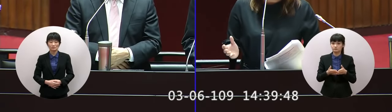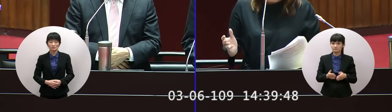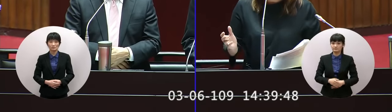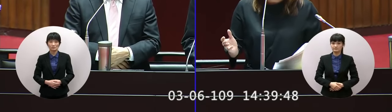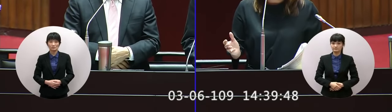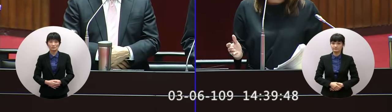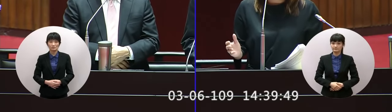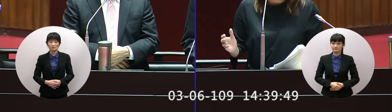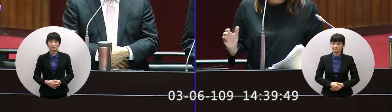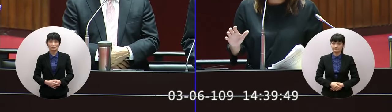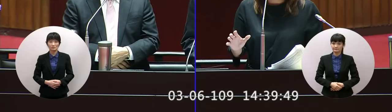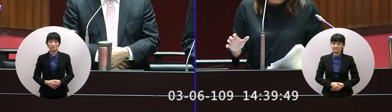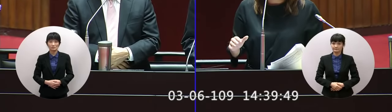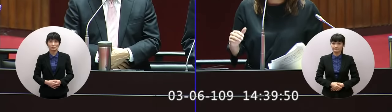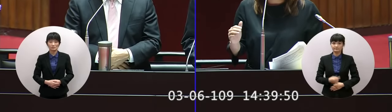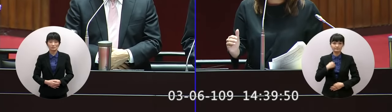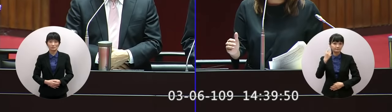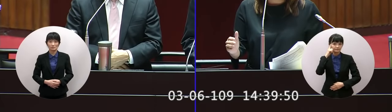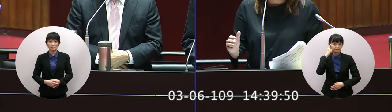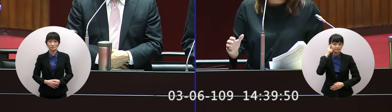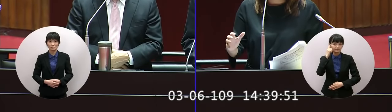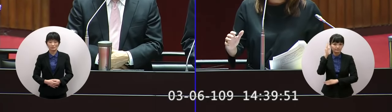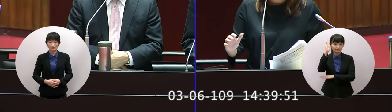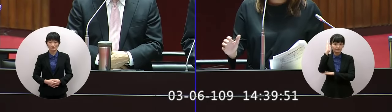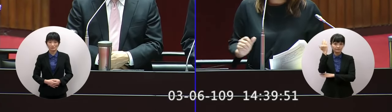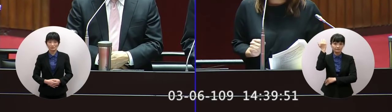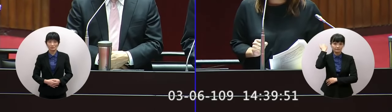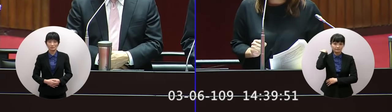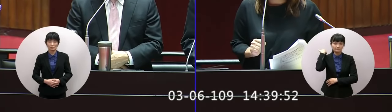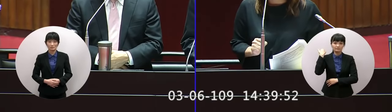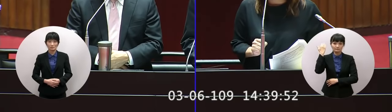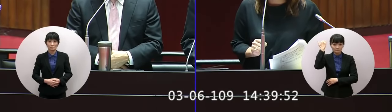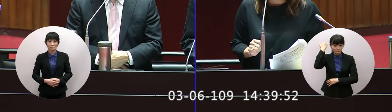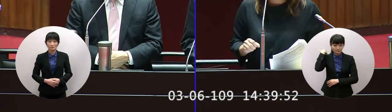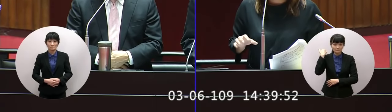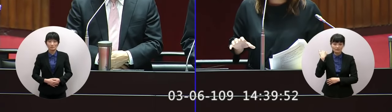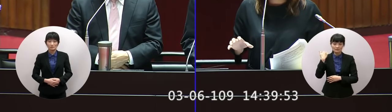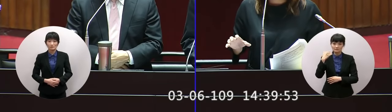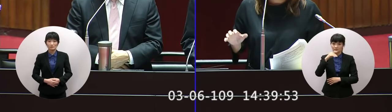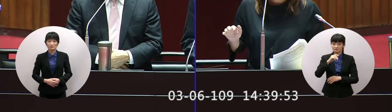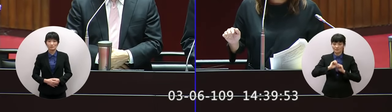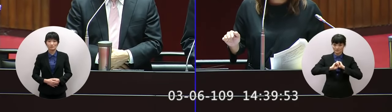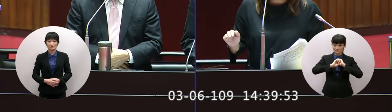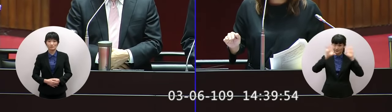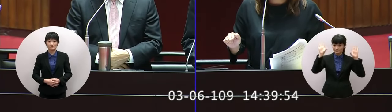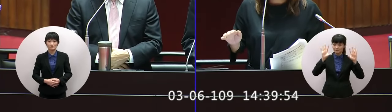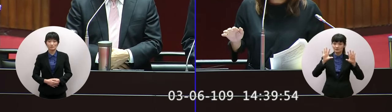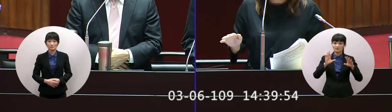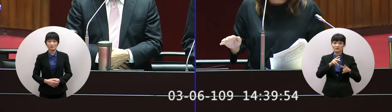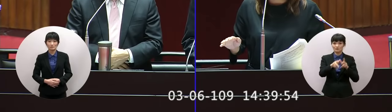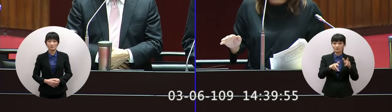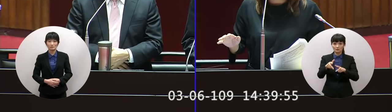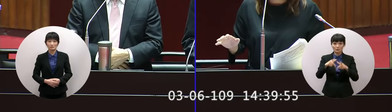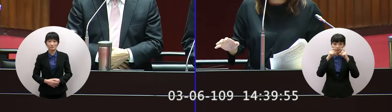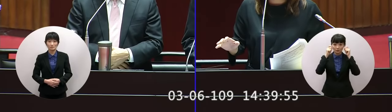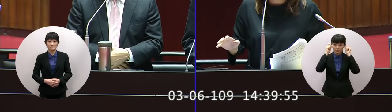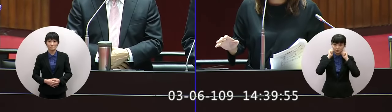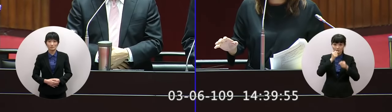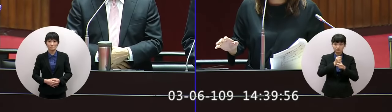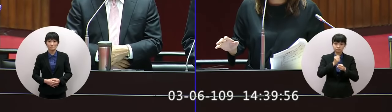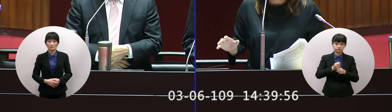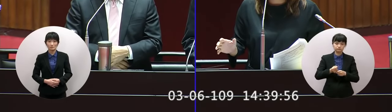这个部分，我想我们政府在很早的时候全面征用口罩，也许这个部分让我们